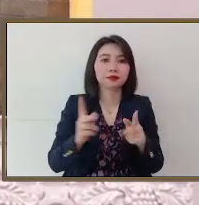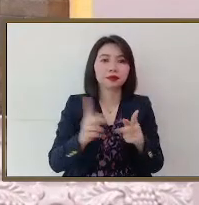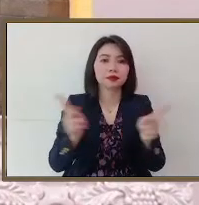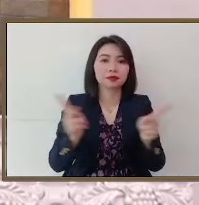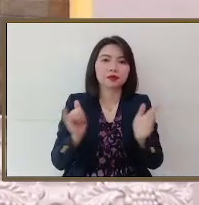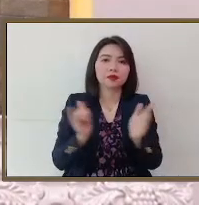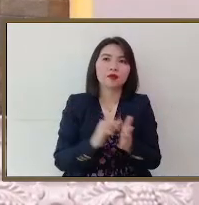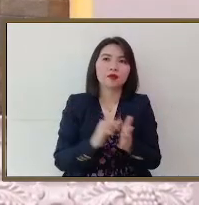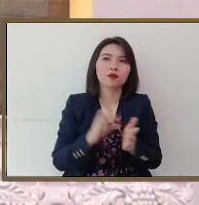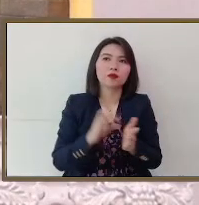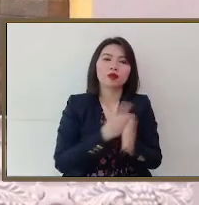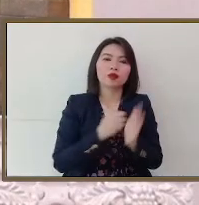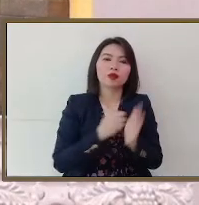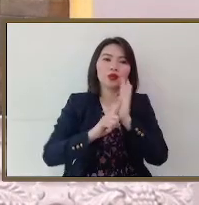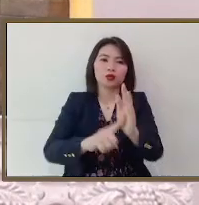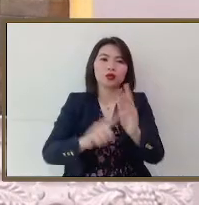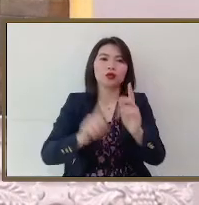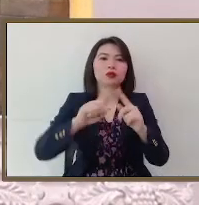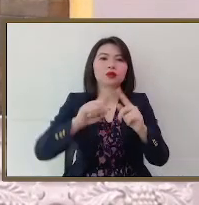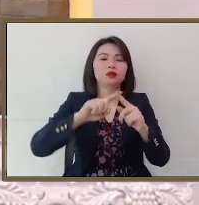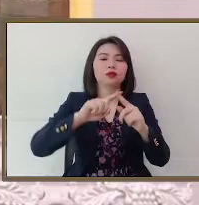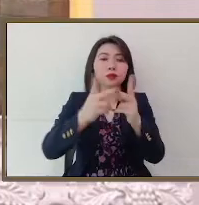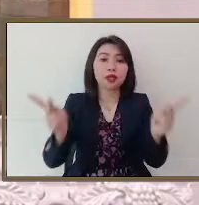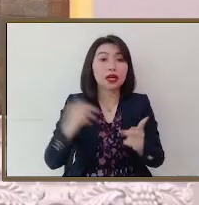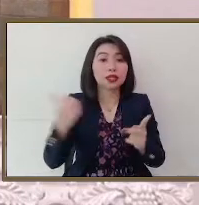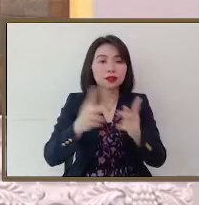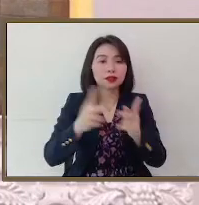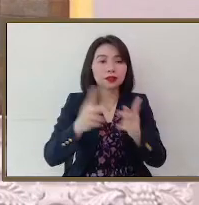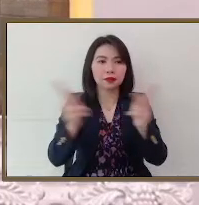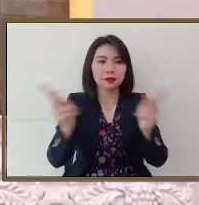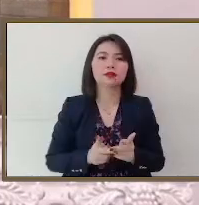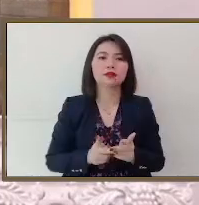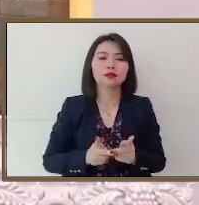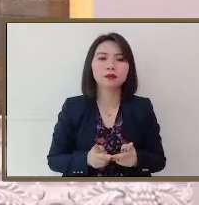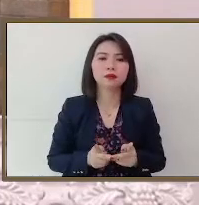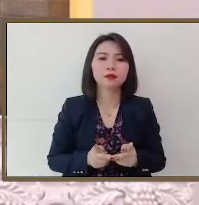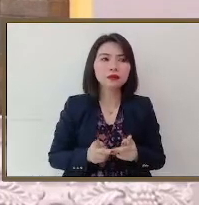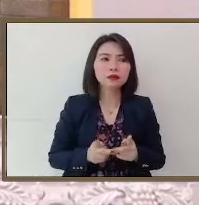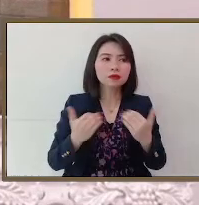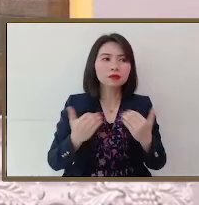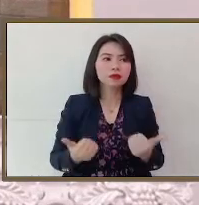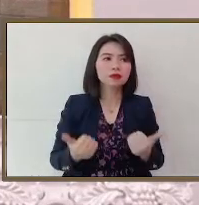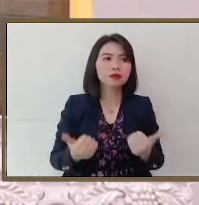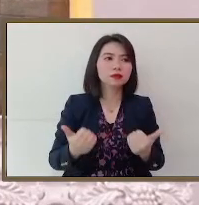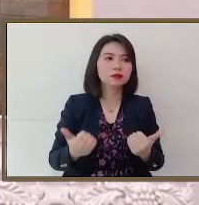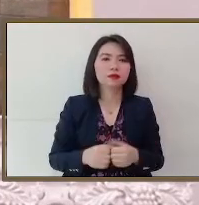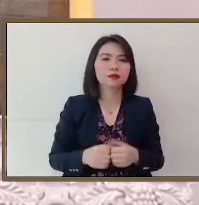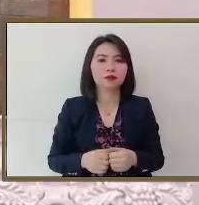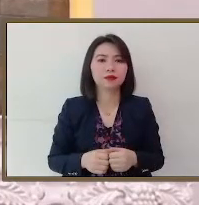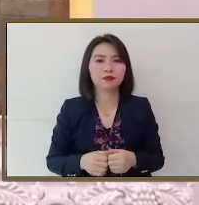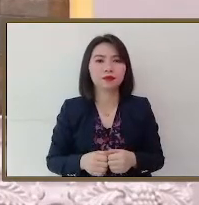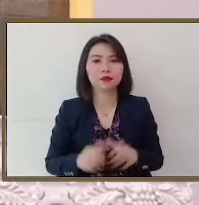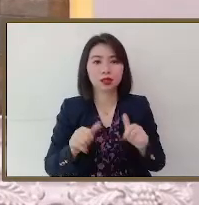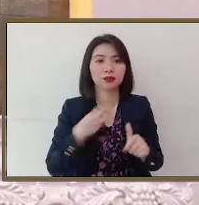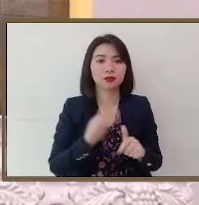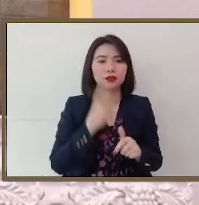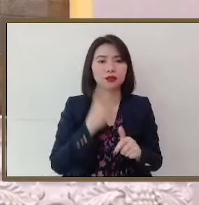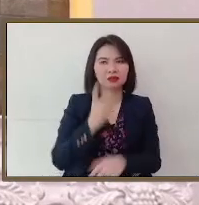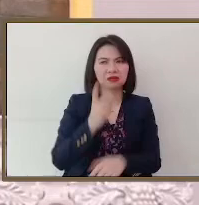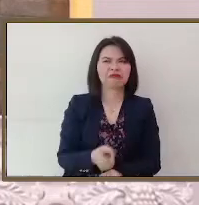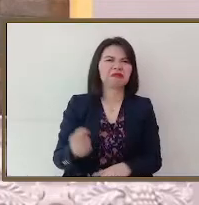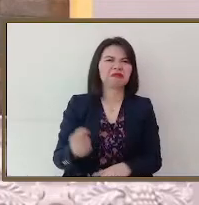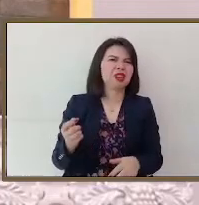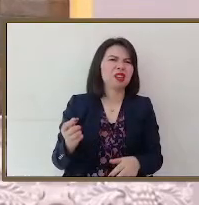sa ating, sa mga cities, mga kapatid. Alright? Now, listen. Pwede ba nating sabihin na, depende naman